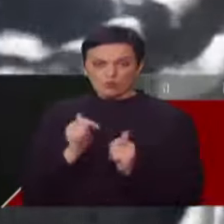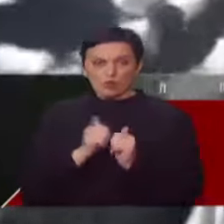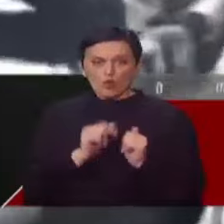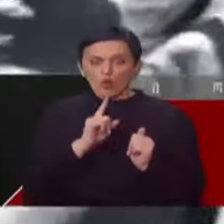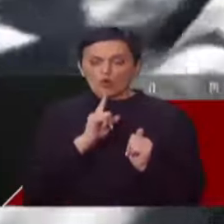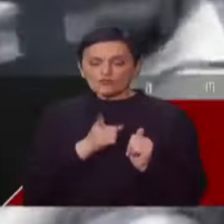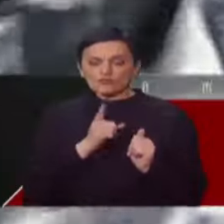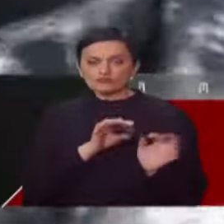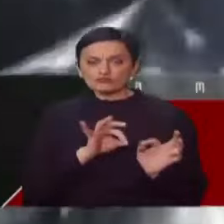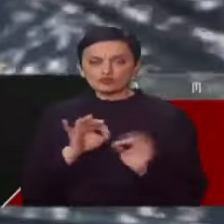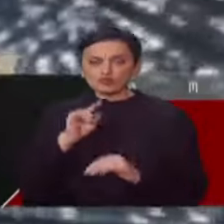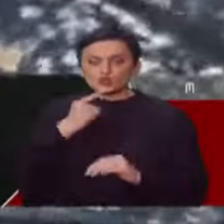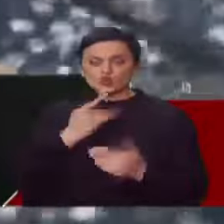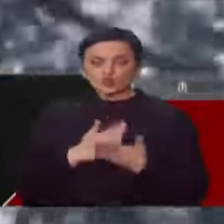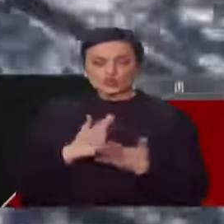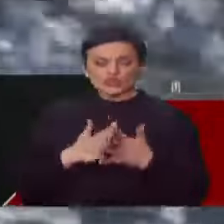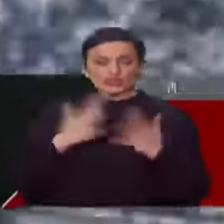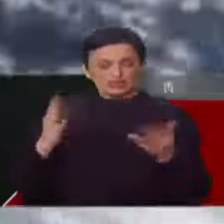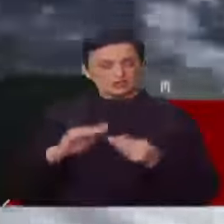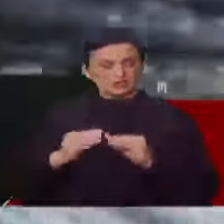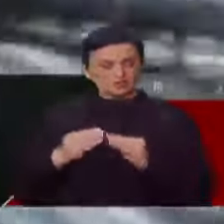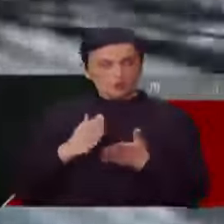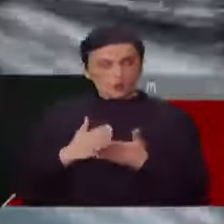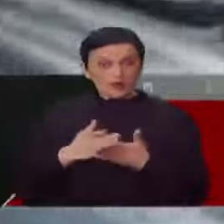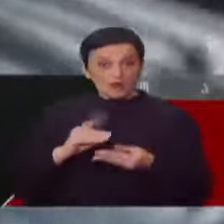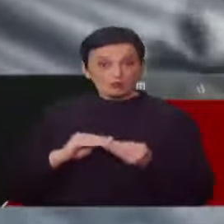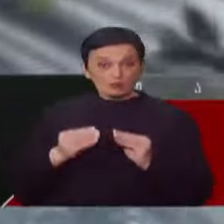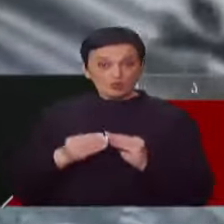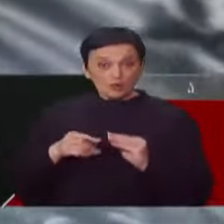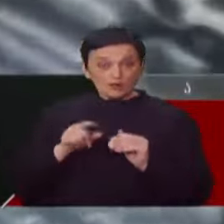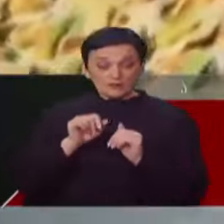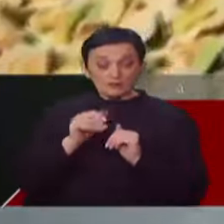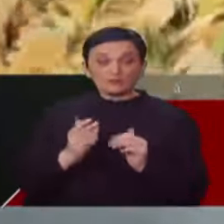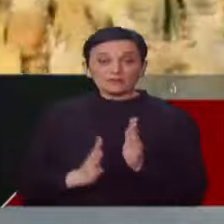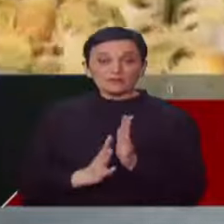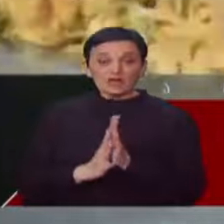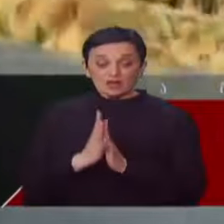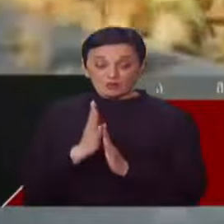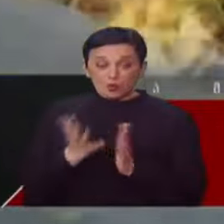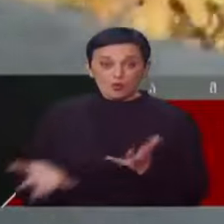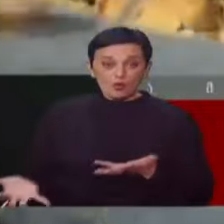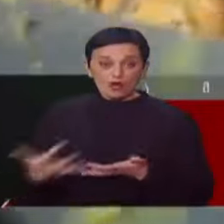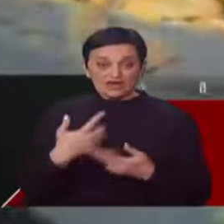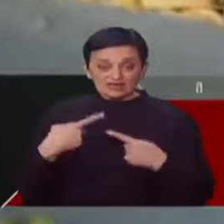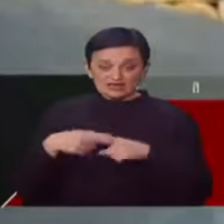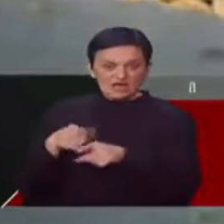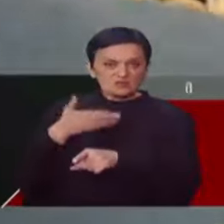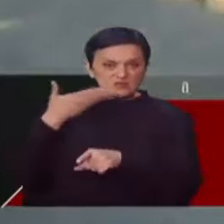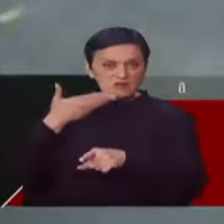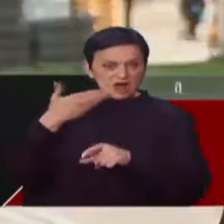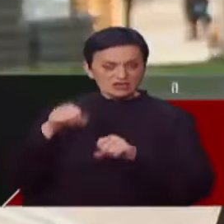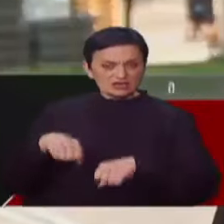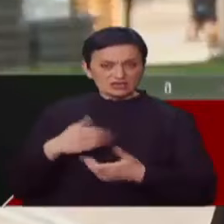ყოველწლიურად უფრო და უფრო რთული ხდება, რაც დიდი გამოწვევაა. ამ გამოწვევის გადაჭრა კი მოსავლის ამღები ტექნიკით მარტივად არის